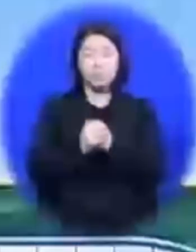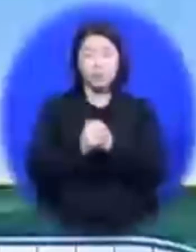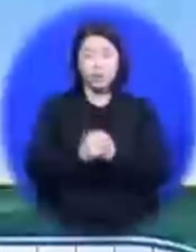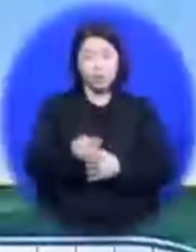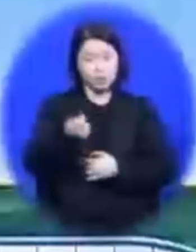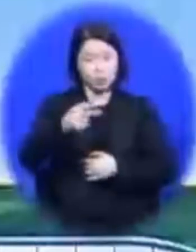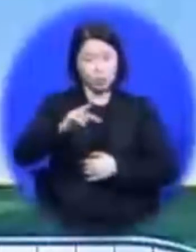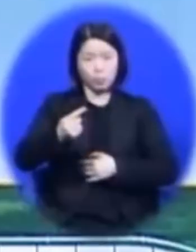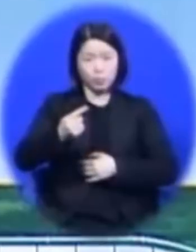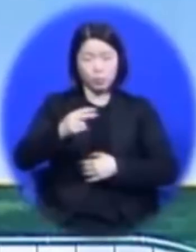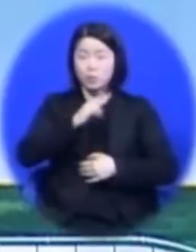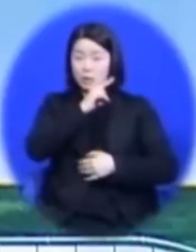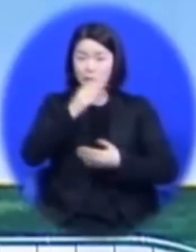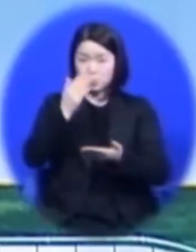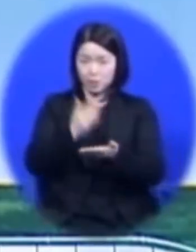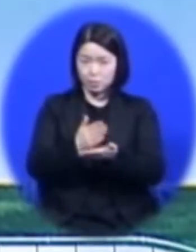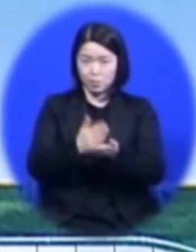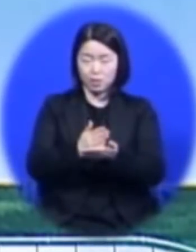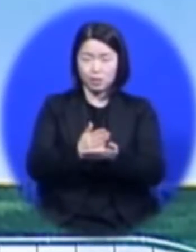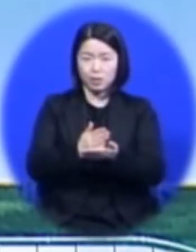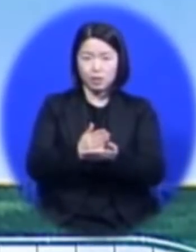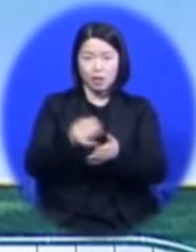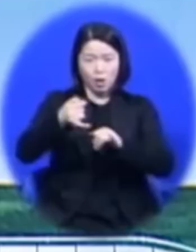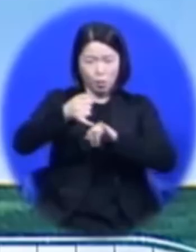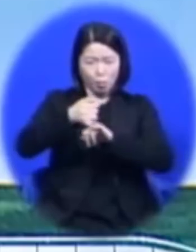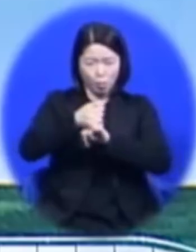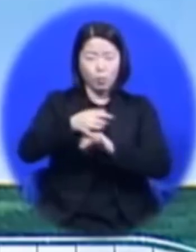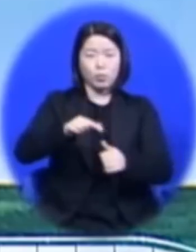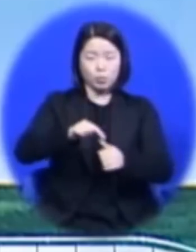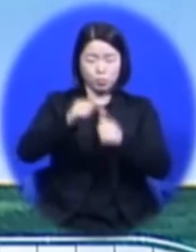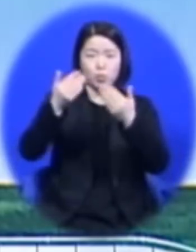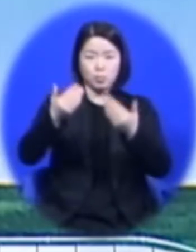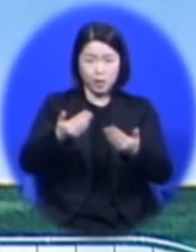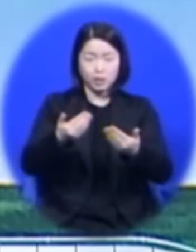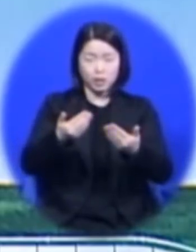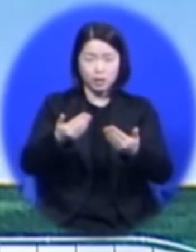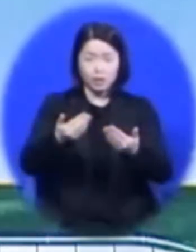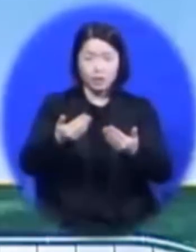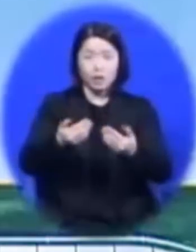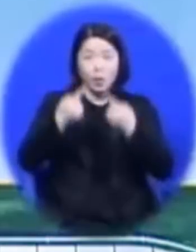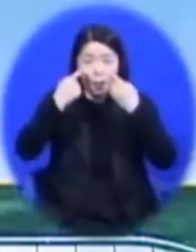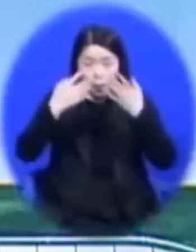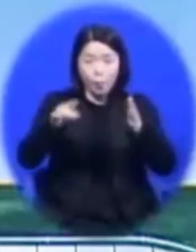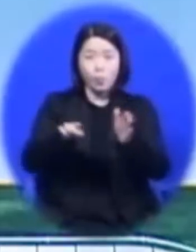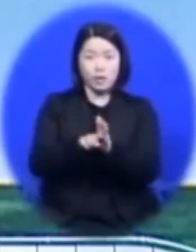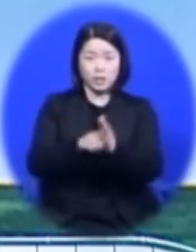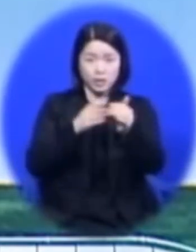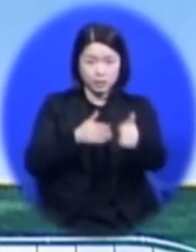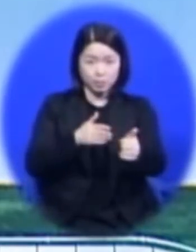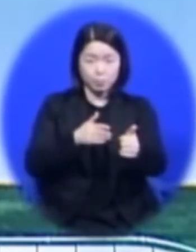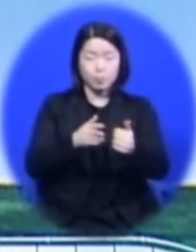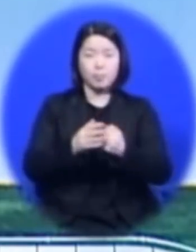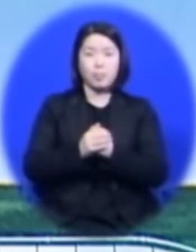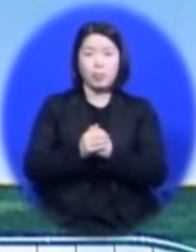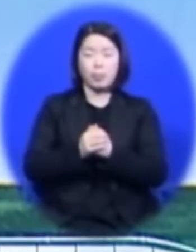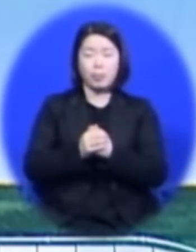조금도 의심하지 마세요 반드시 구원 받아서 붓 받았다고 확신 하세요